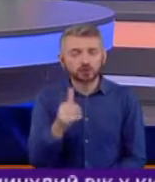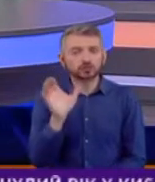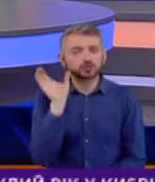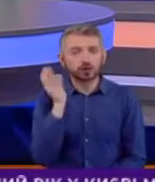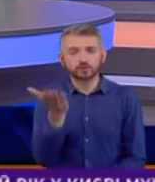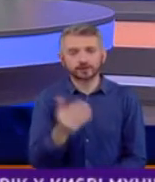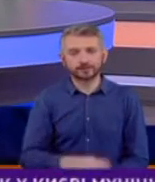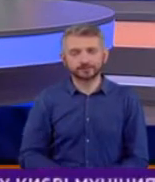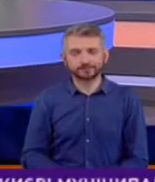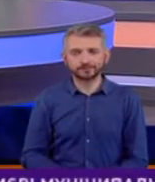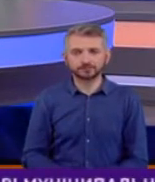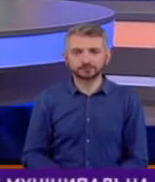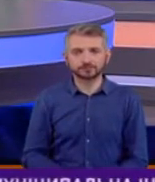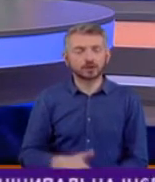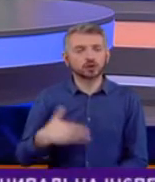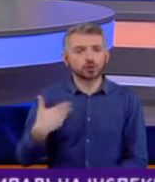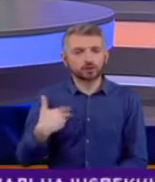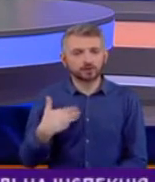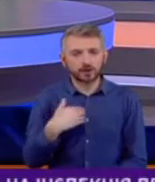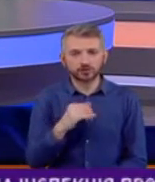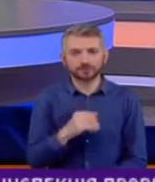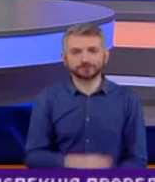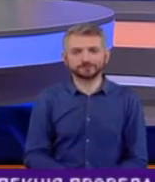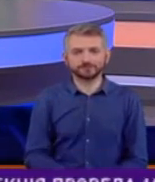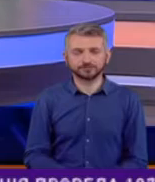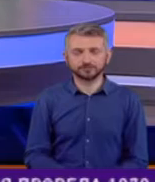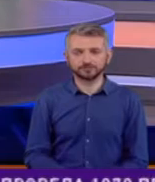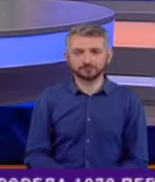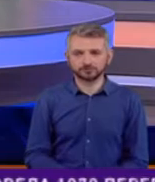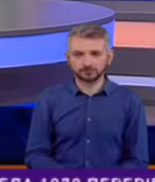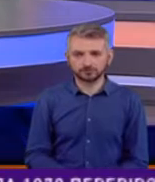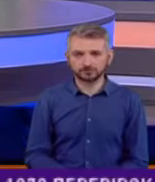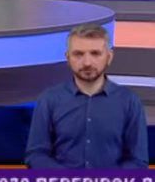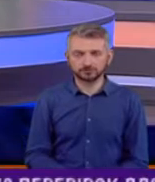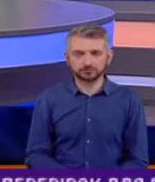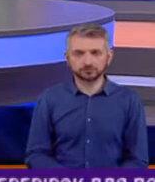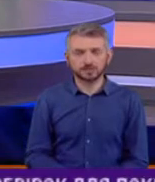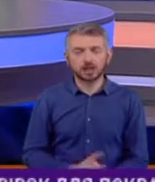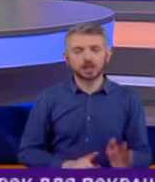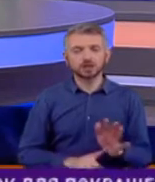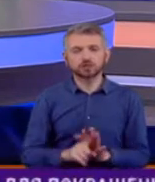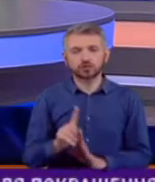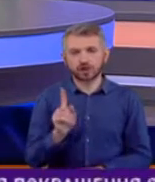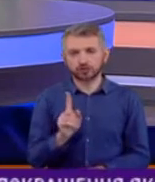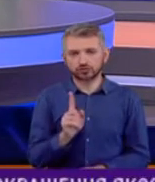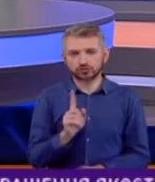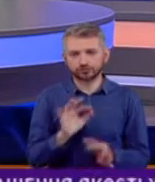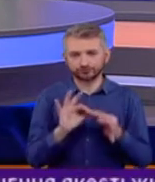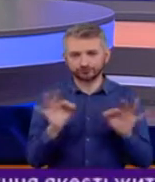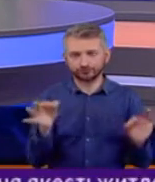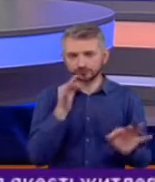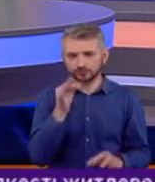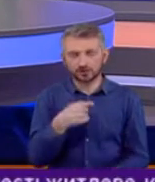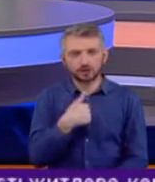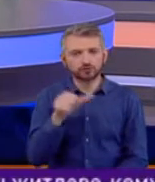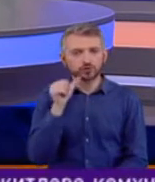алло, добрый вечер. Алло. Добрий вечір, Ігор Степанович. Так, слухаємо вас уважно. Спочатку, якби репліка. Я вчора